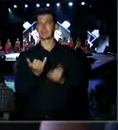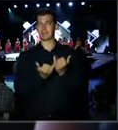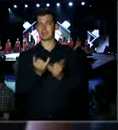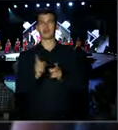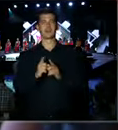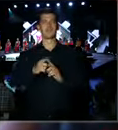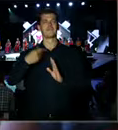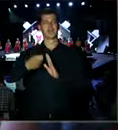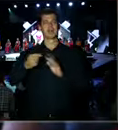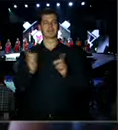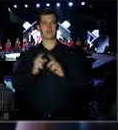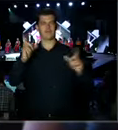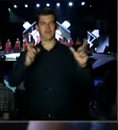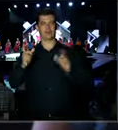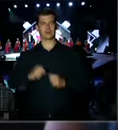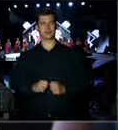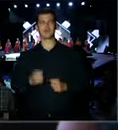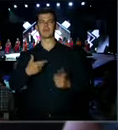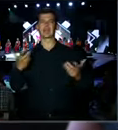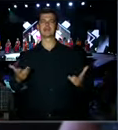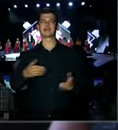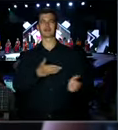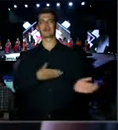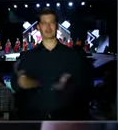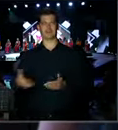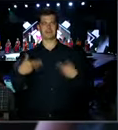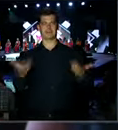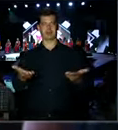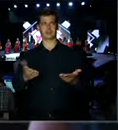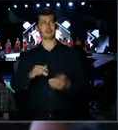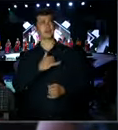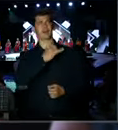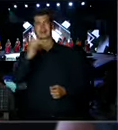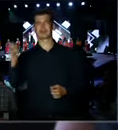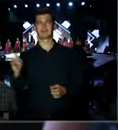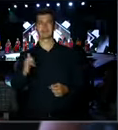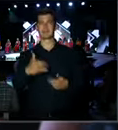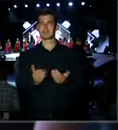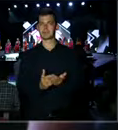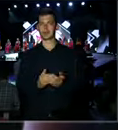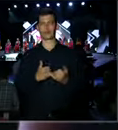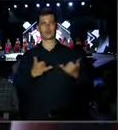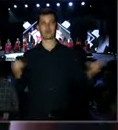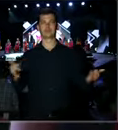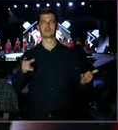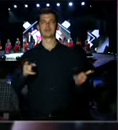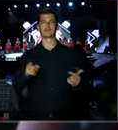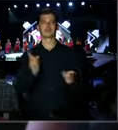i fotograficznej. Chcemy dać gotowe narzędzia innym sąsiadom z naszych,